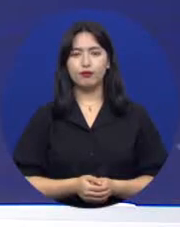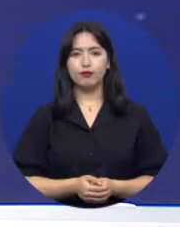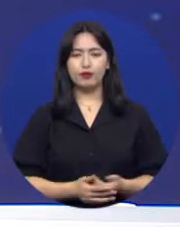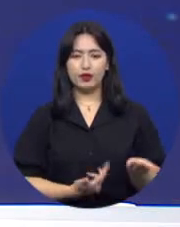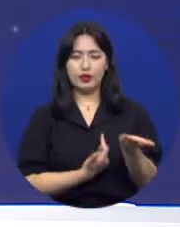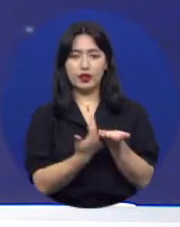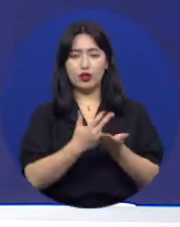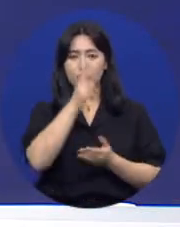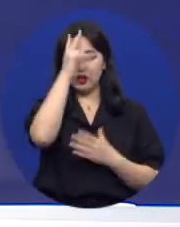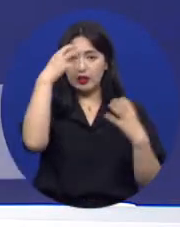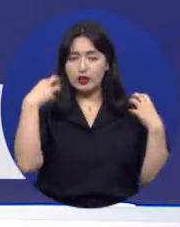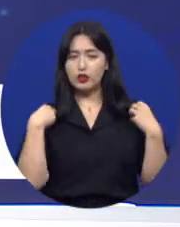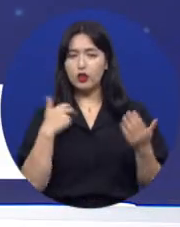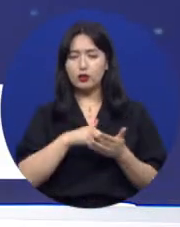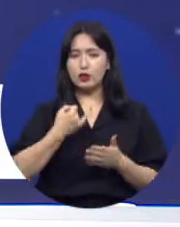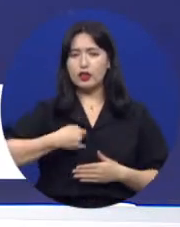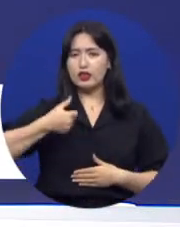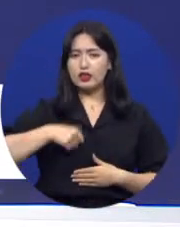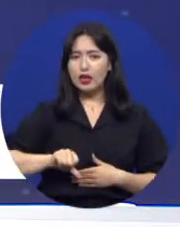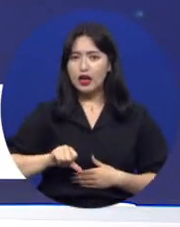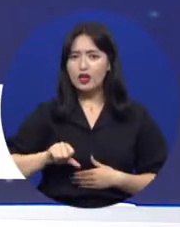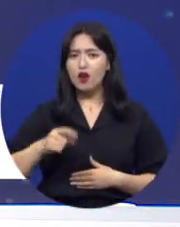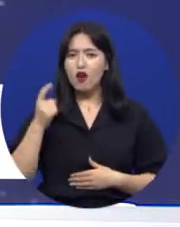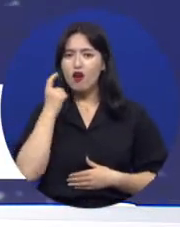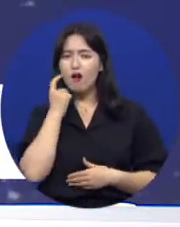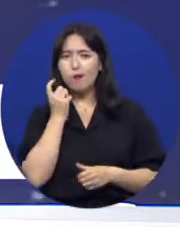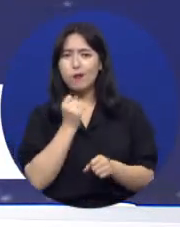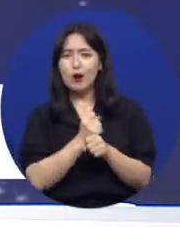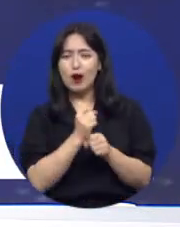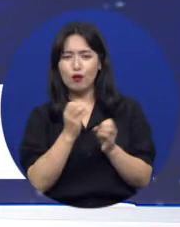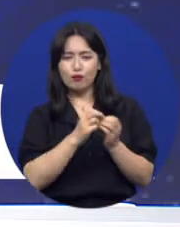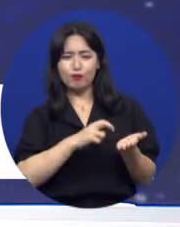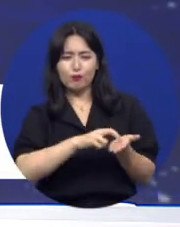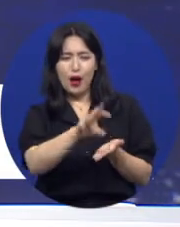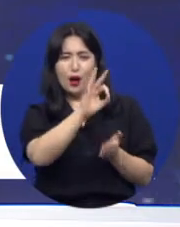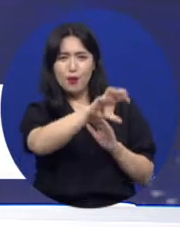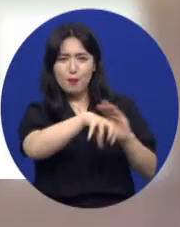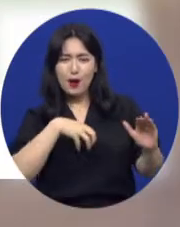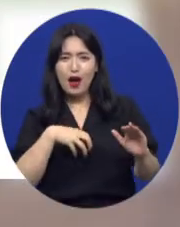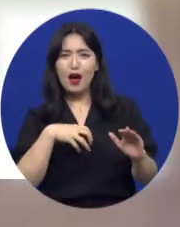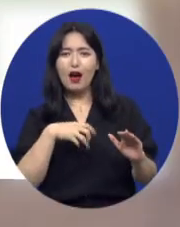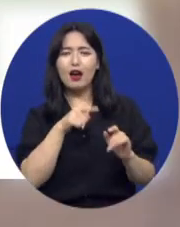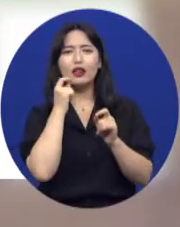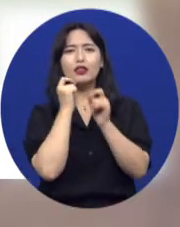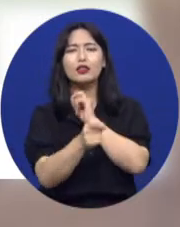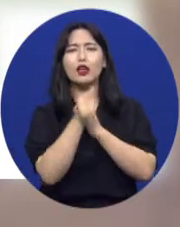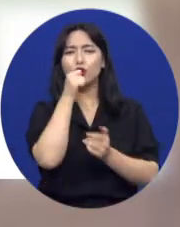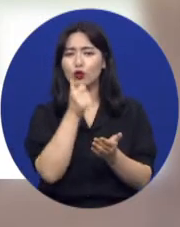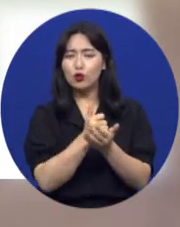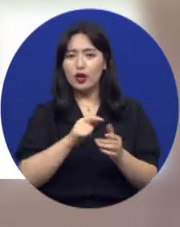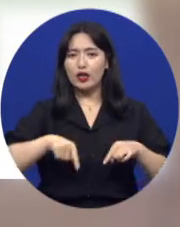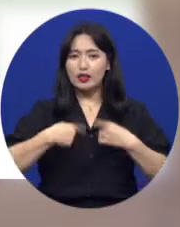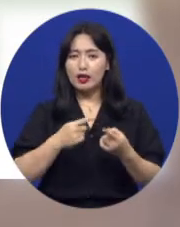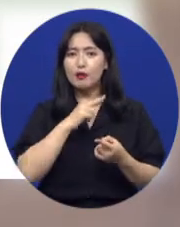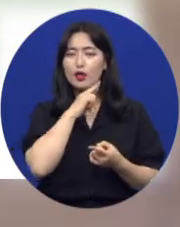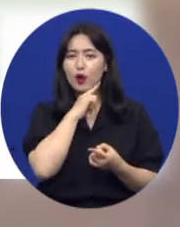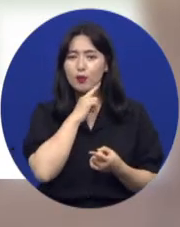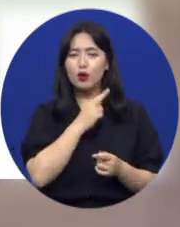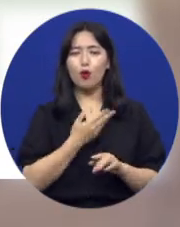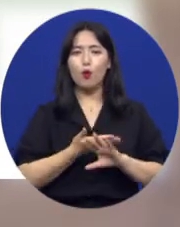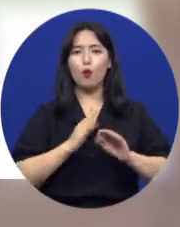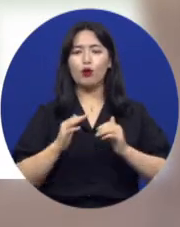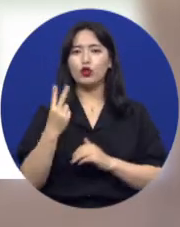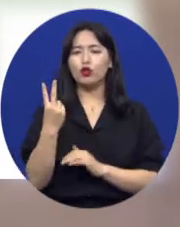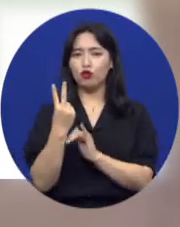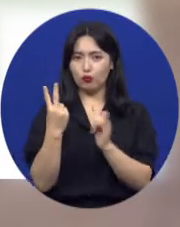제주 경찰청은 자녀를 사칭한 문자 메시지를 보내 돈을 빼돌리는 메신저 피신 범죄에 가담한 혐의로 외국인